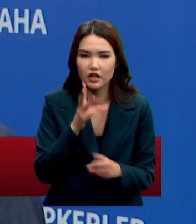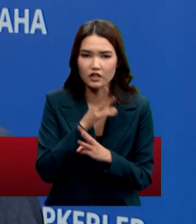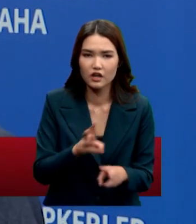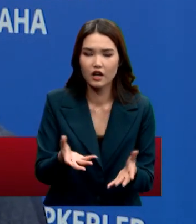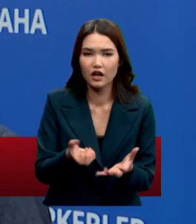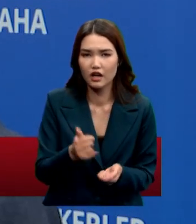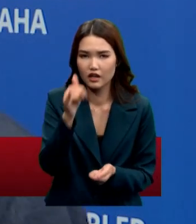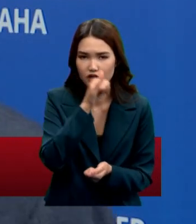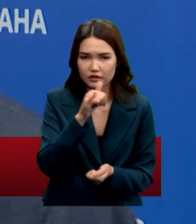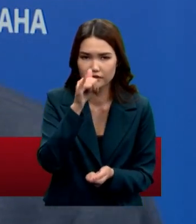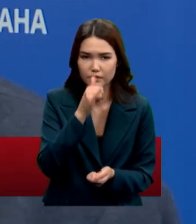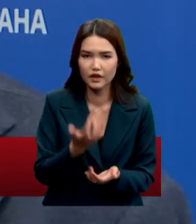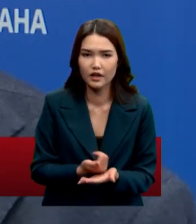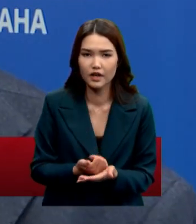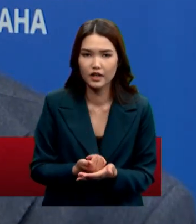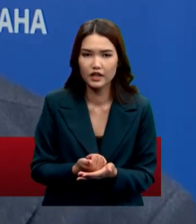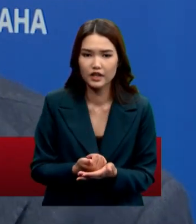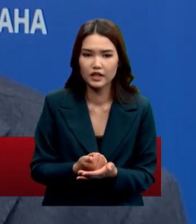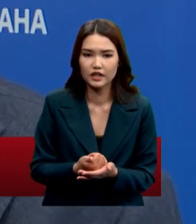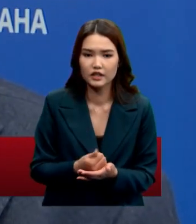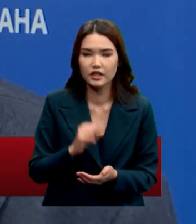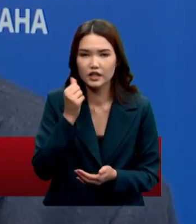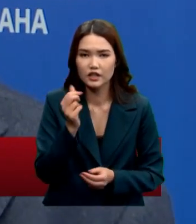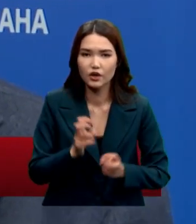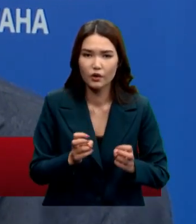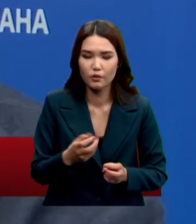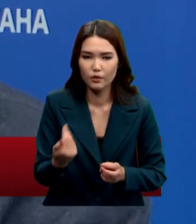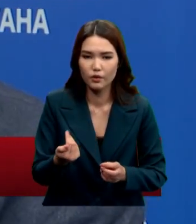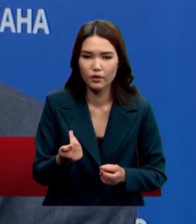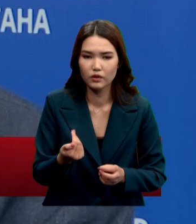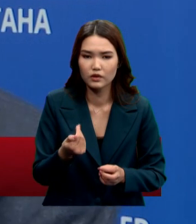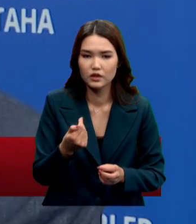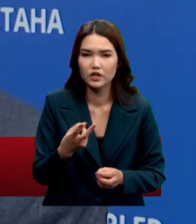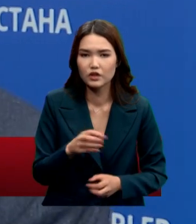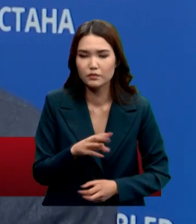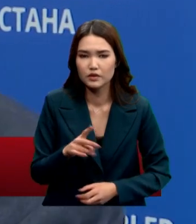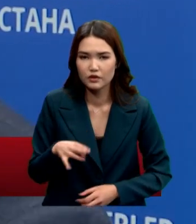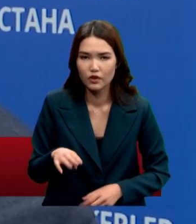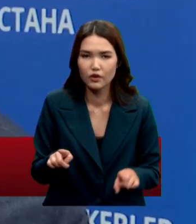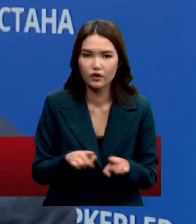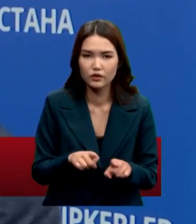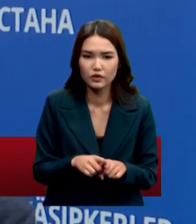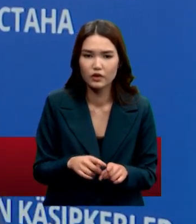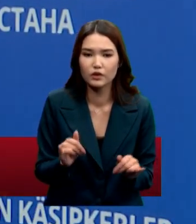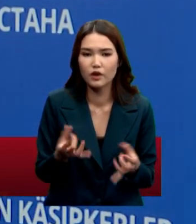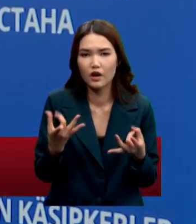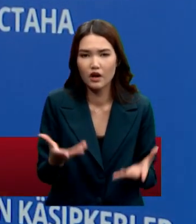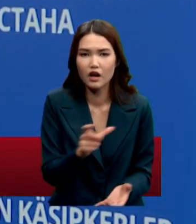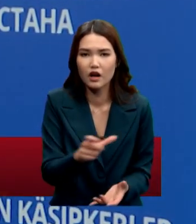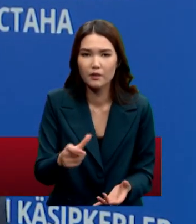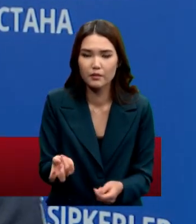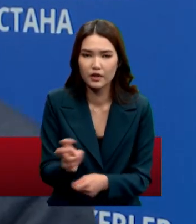алмай жүр. Ертең өндіреді бұл 200 миллионды, сөз жоқ. Себебі мен бұлардың өздері ойлап отырмын. Мен қарапайым адамдарды ойлап